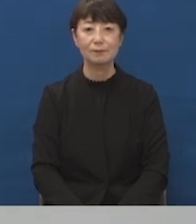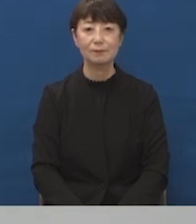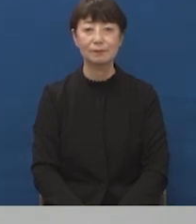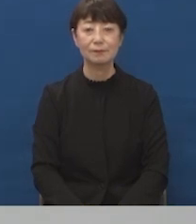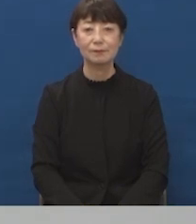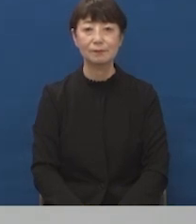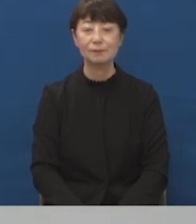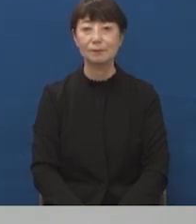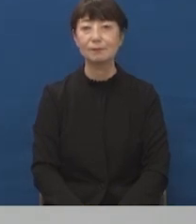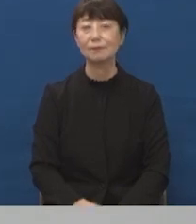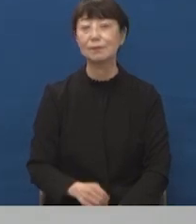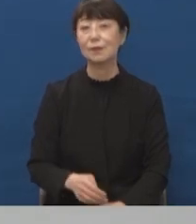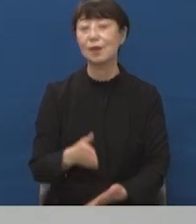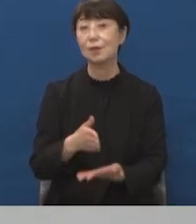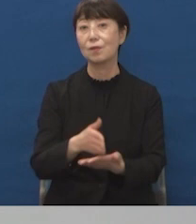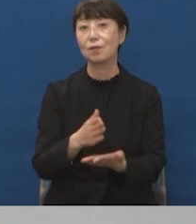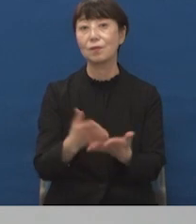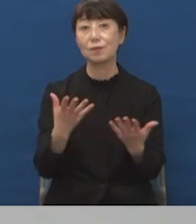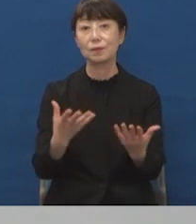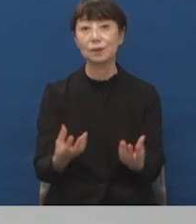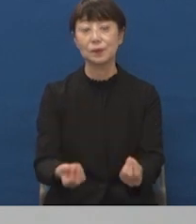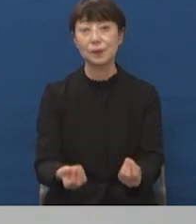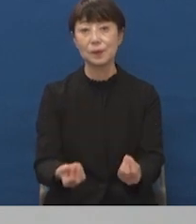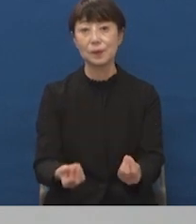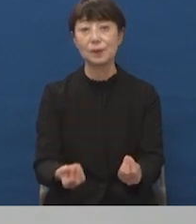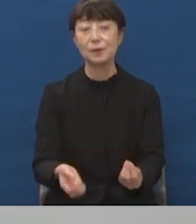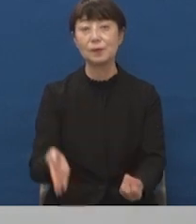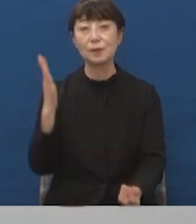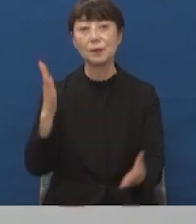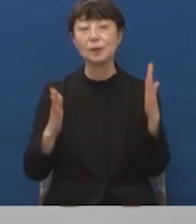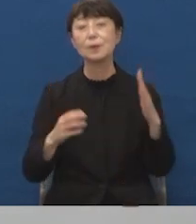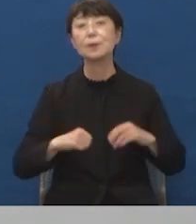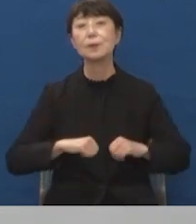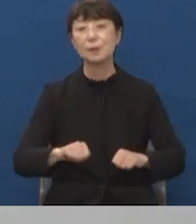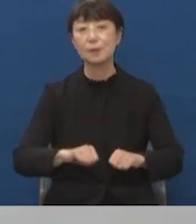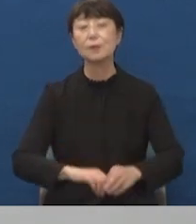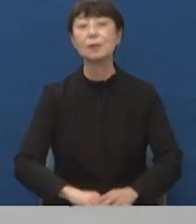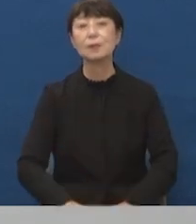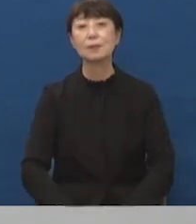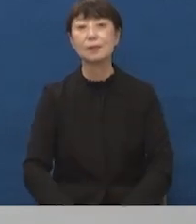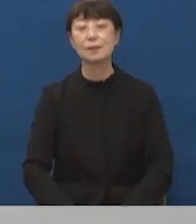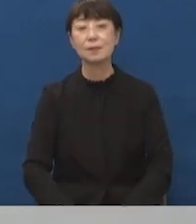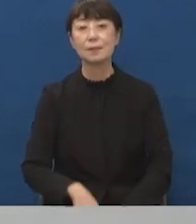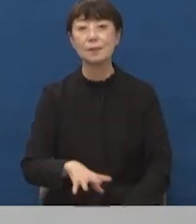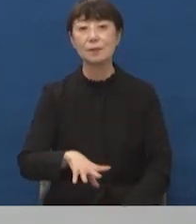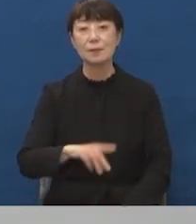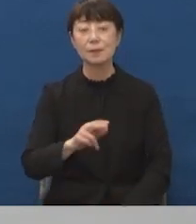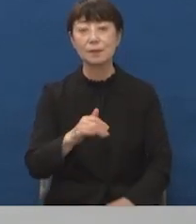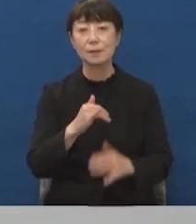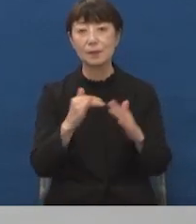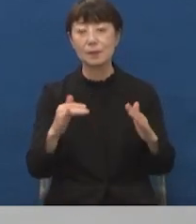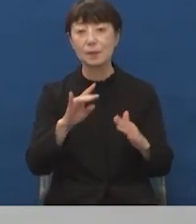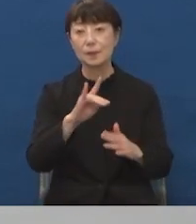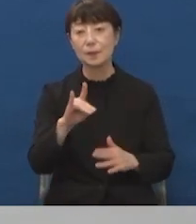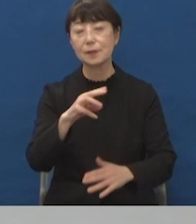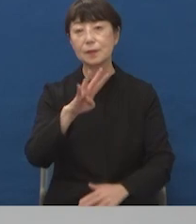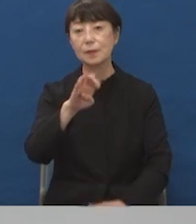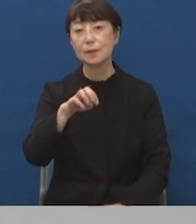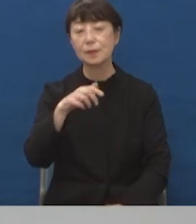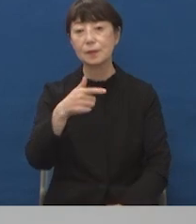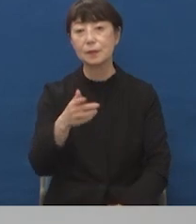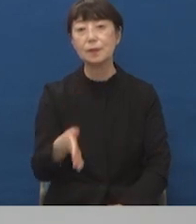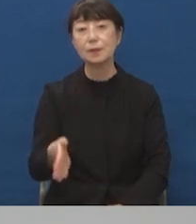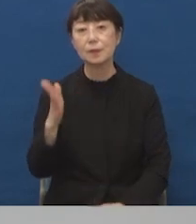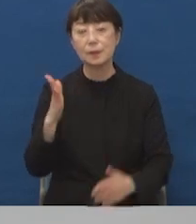これをもって討論を終結いたします。これより評決を取ります。まず、市会議第46号を評決に